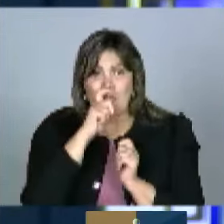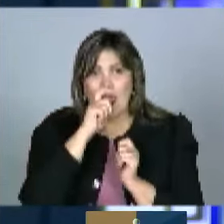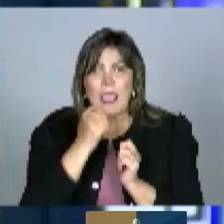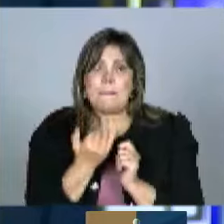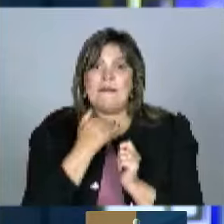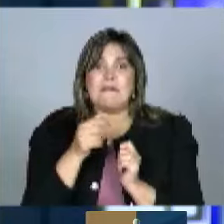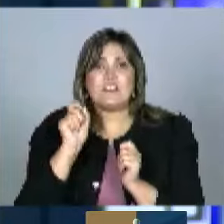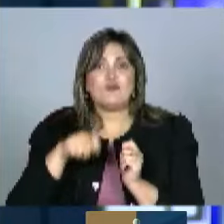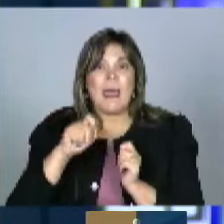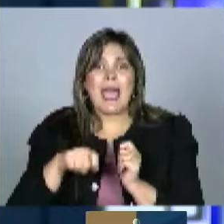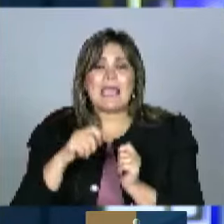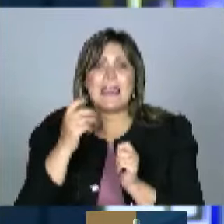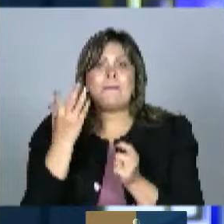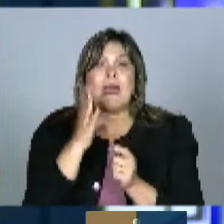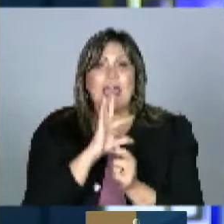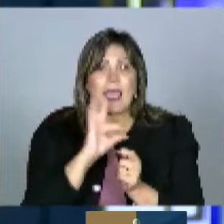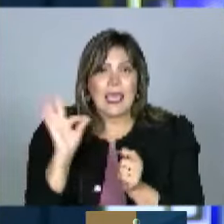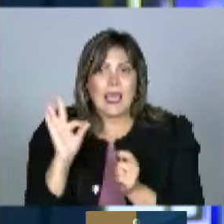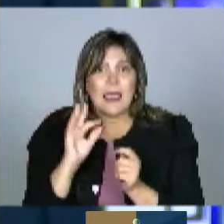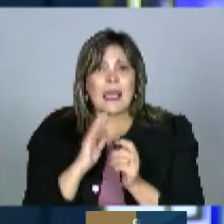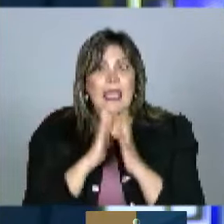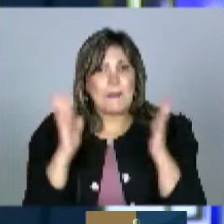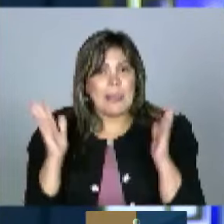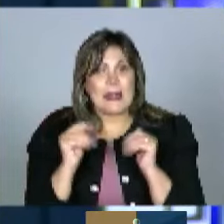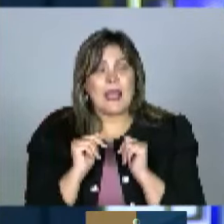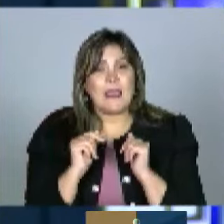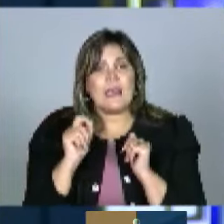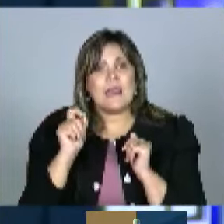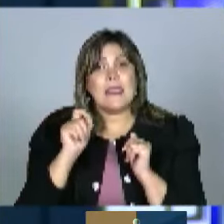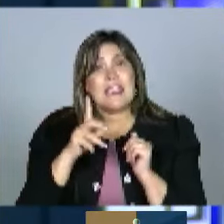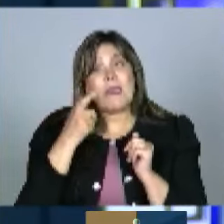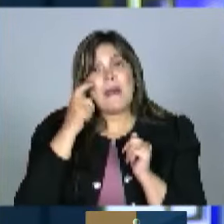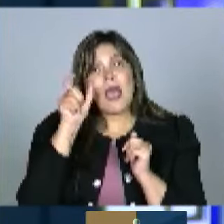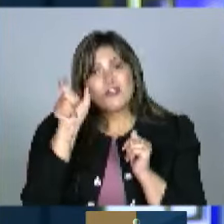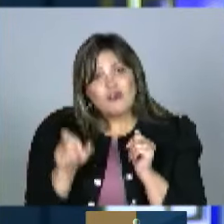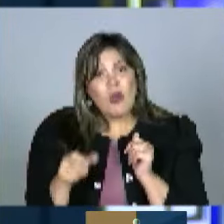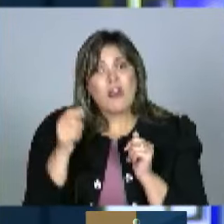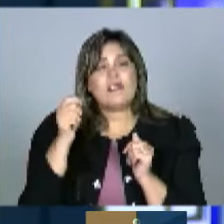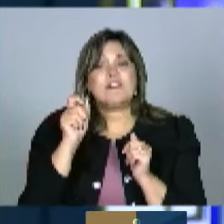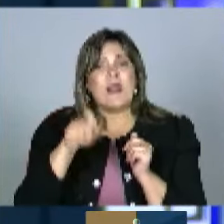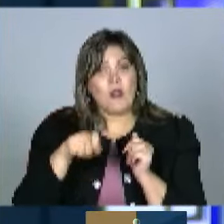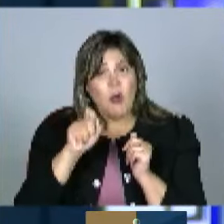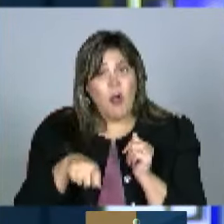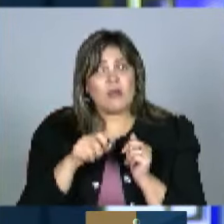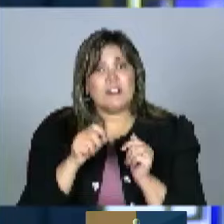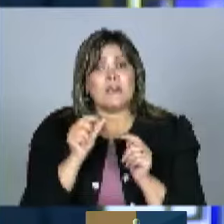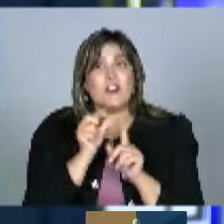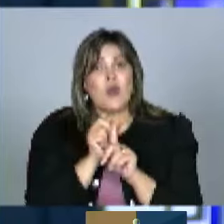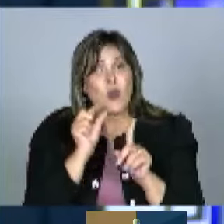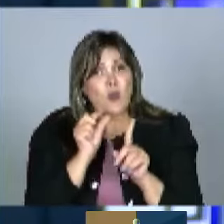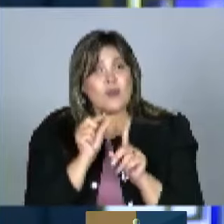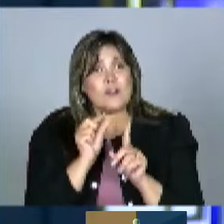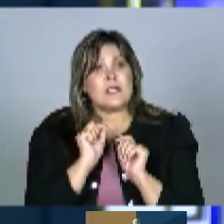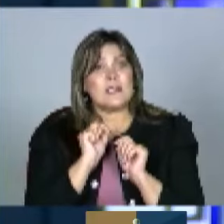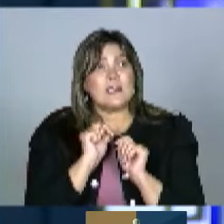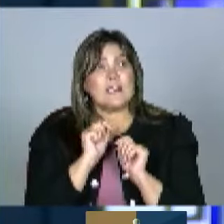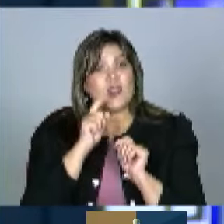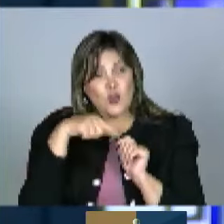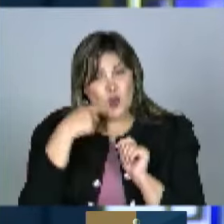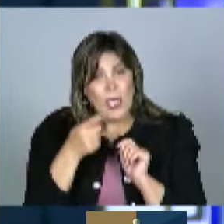تمام فبالتالي يقضي القاضي الجزئي في اختص صاص الشق